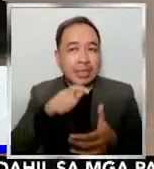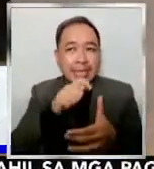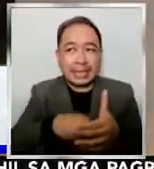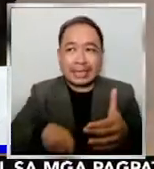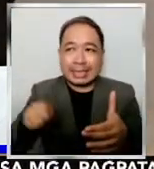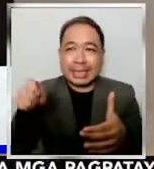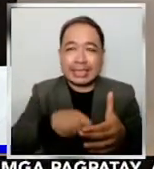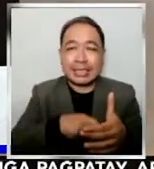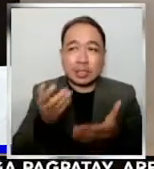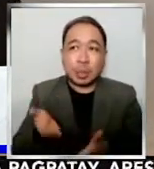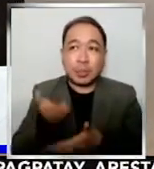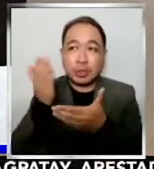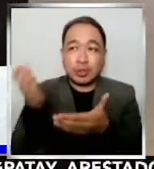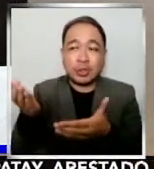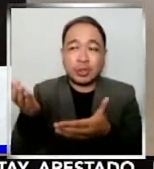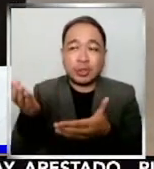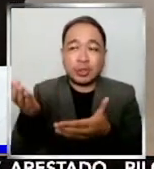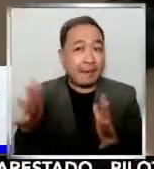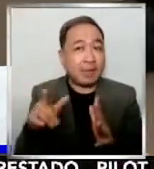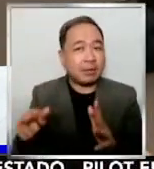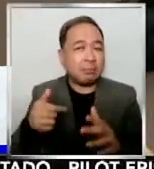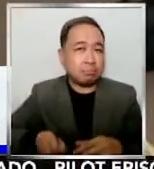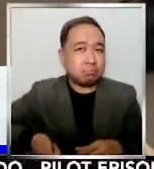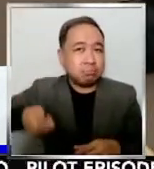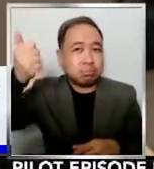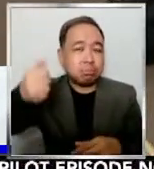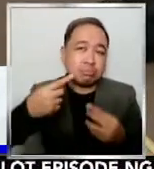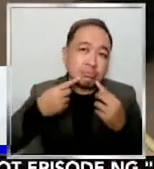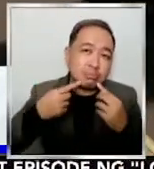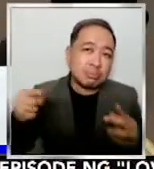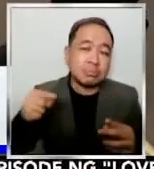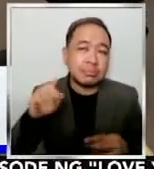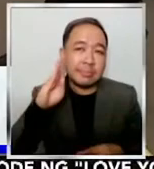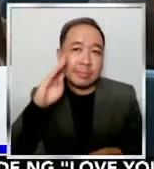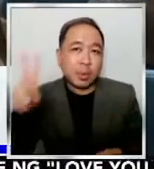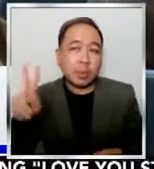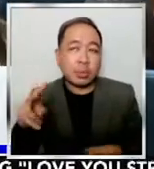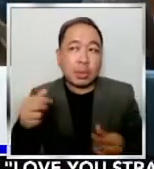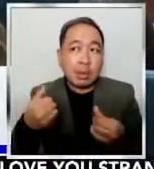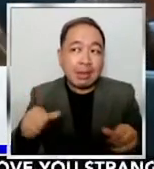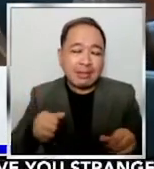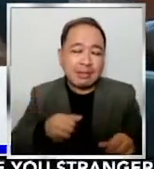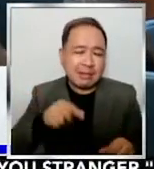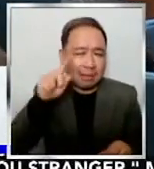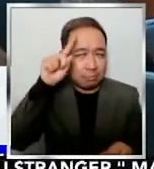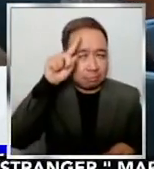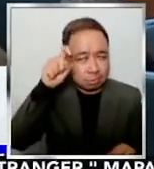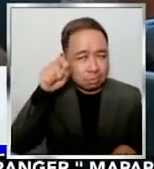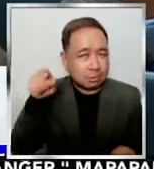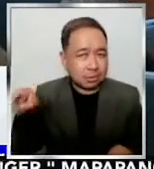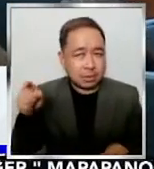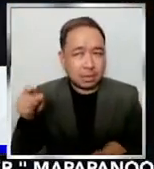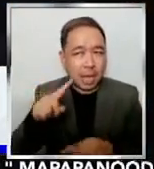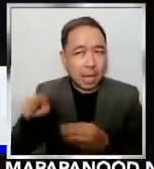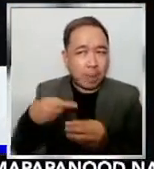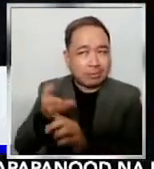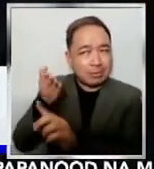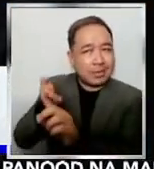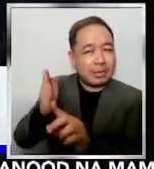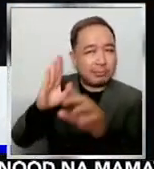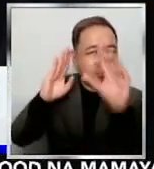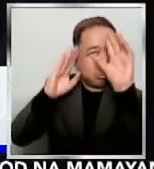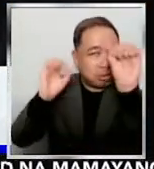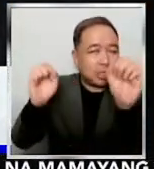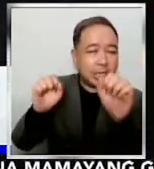Marcos. Ano mang kwestiyon sa qualification ng Pangulo, dapat daw idulog sa Presidential Electoral Tribunal na tanging may